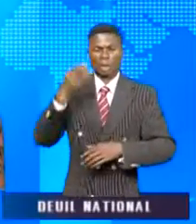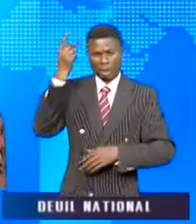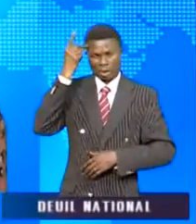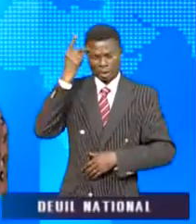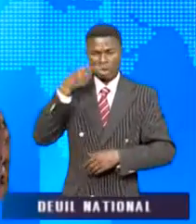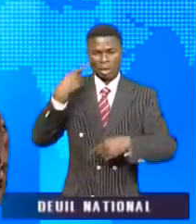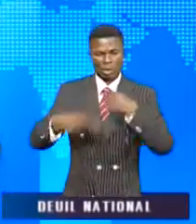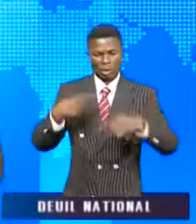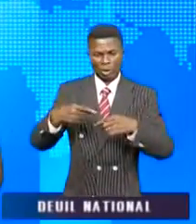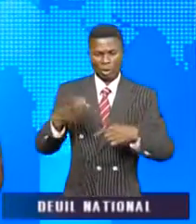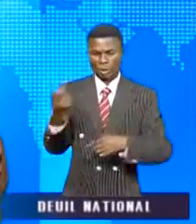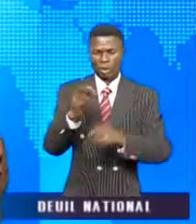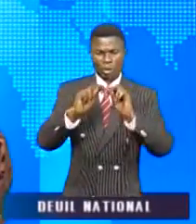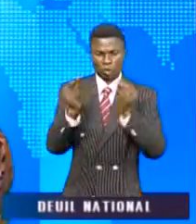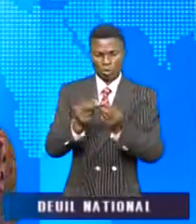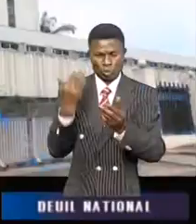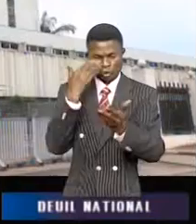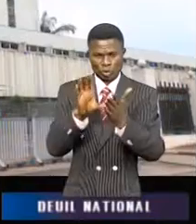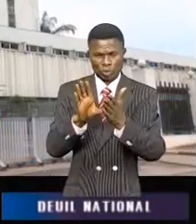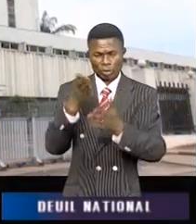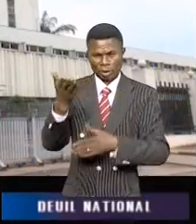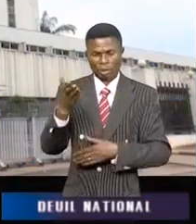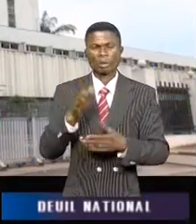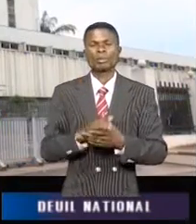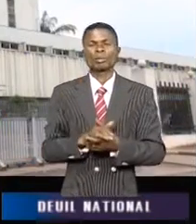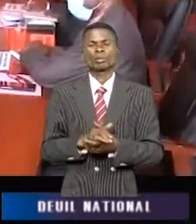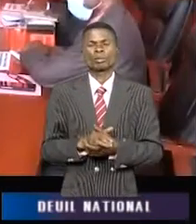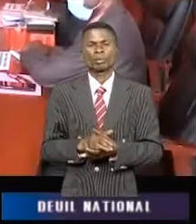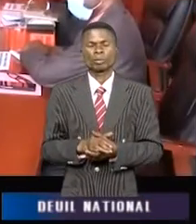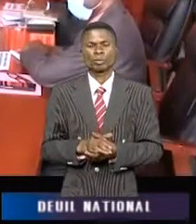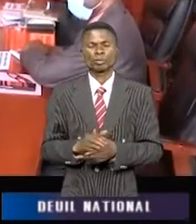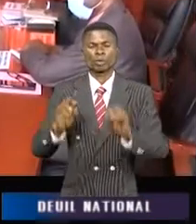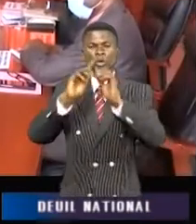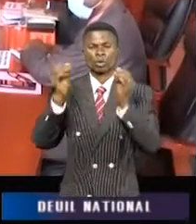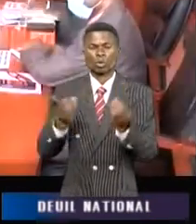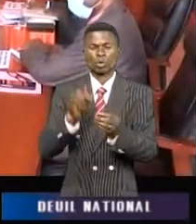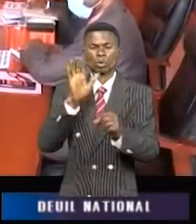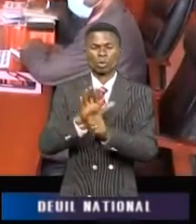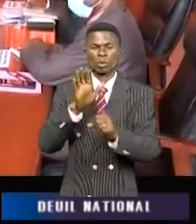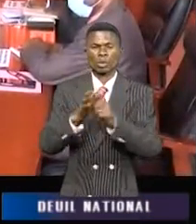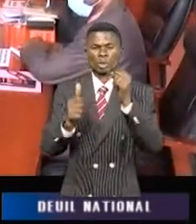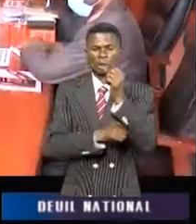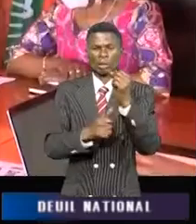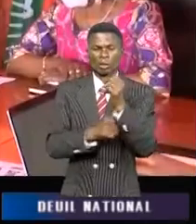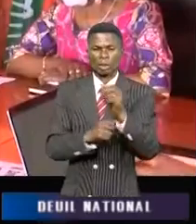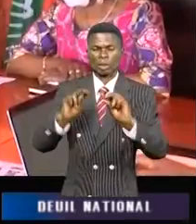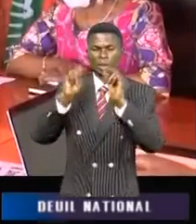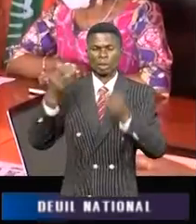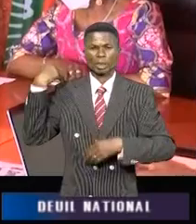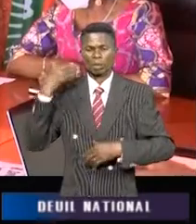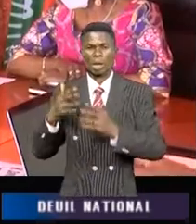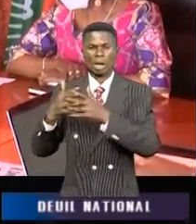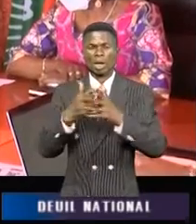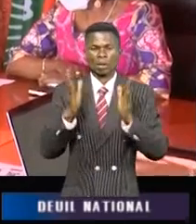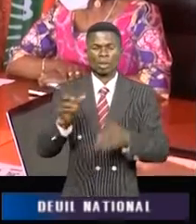des discussions entre les deux parties. Gina Wabiwa. À la tête d'une importante délégation du département d'État